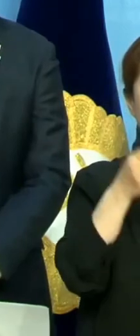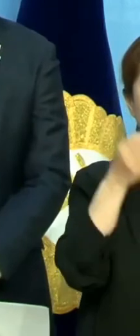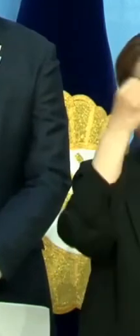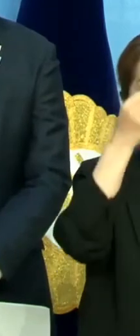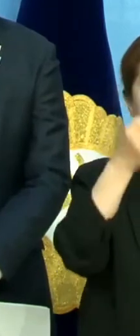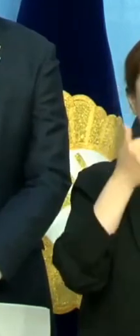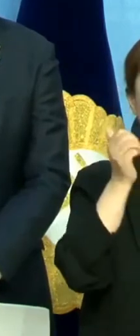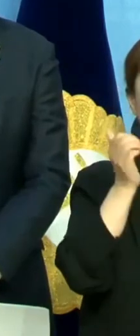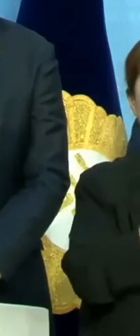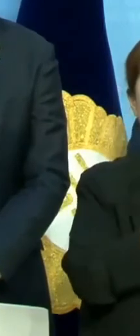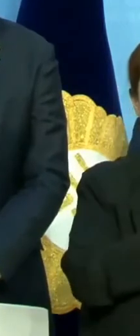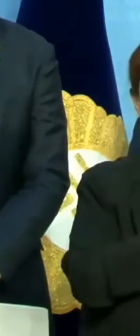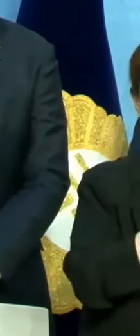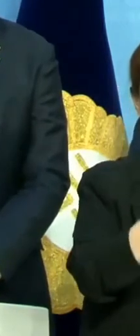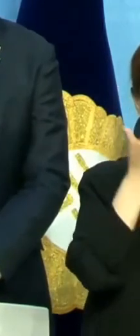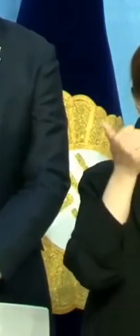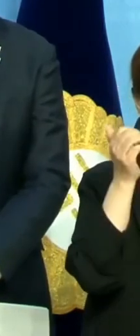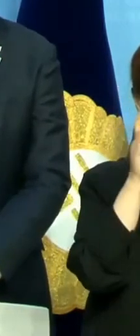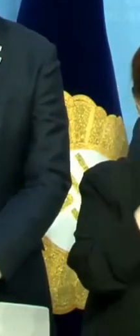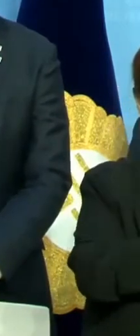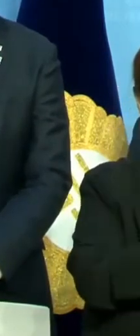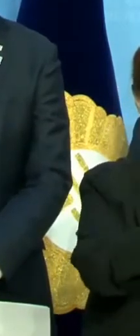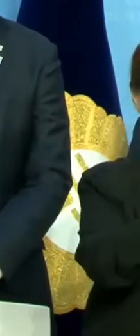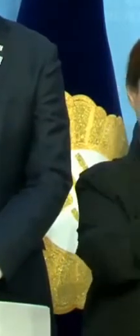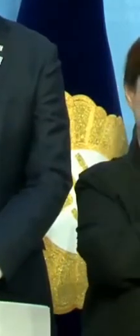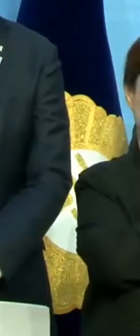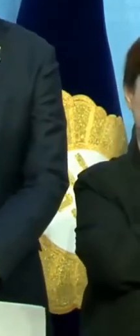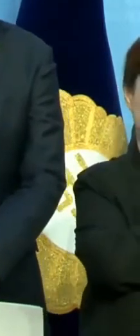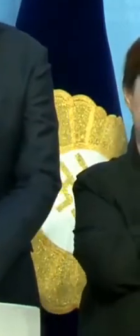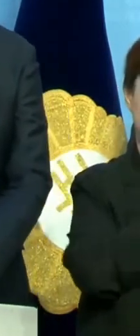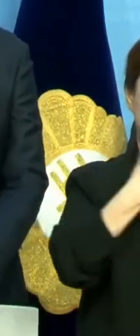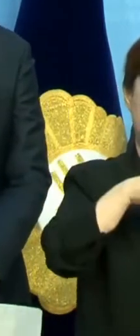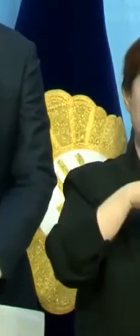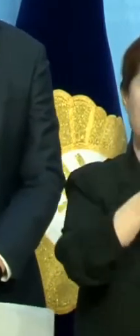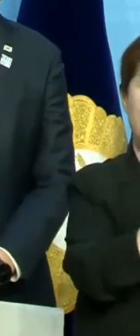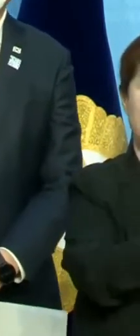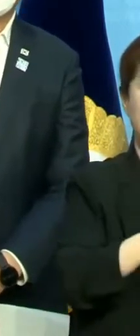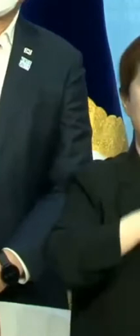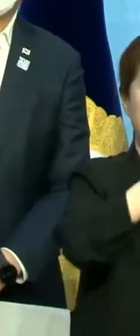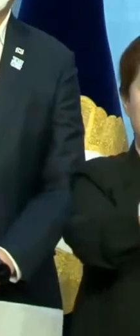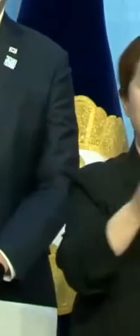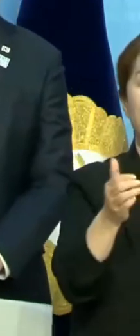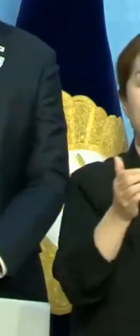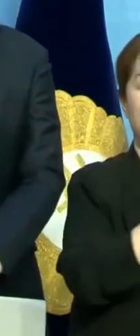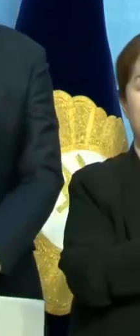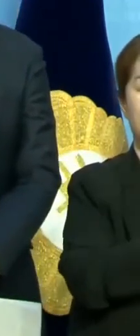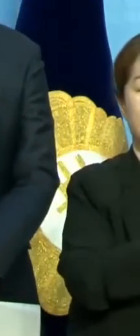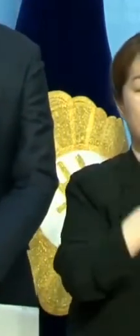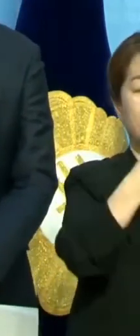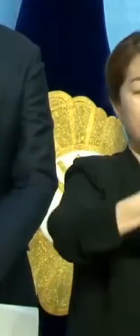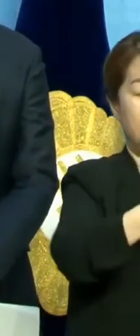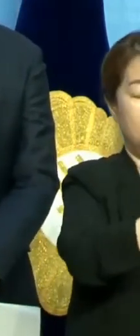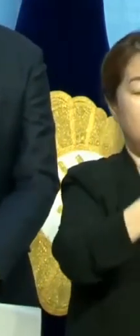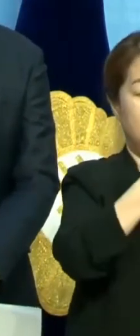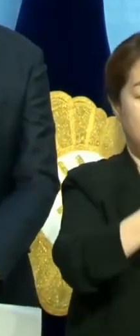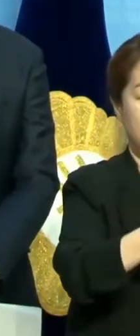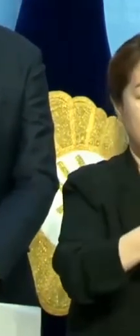당시 전체 4순위로 현대건설 배구단에 입단하게 되었고 4년 동안